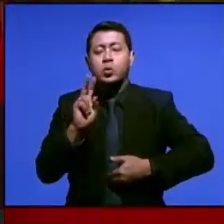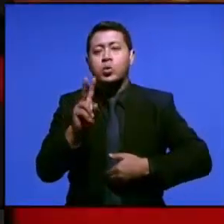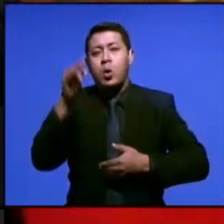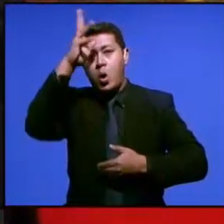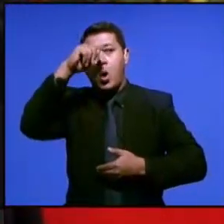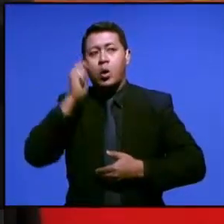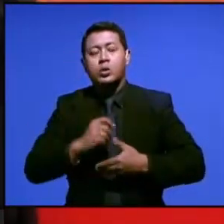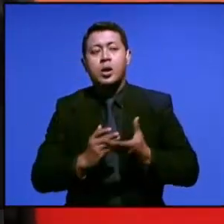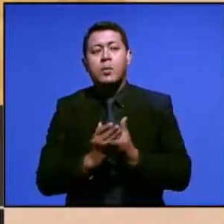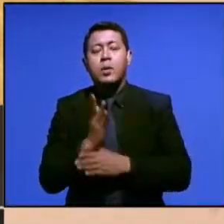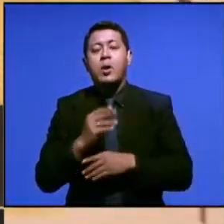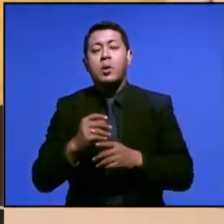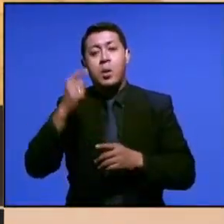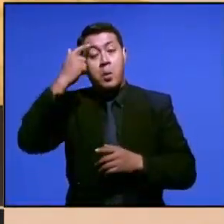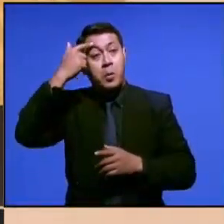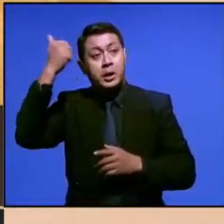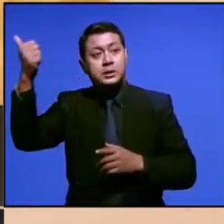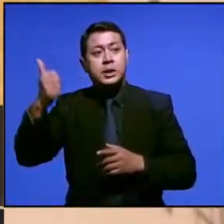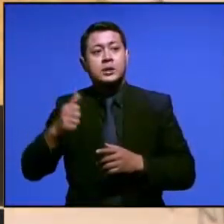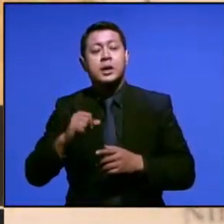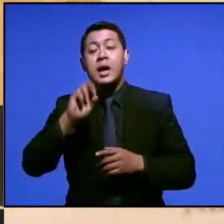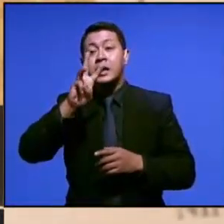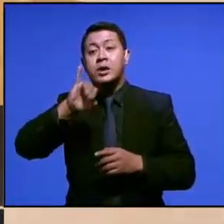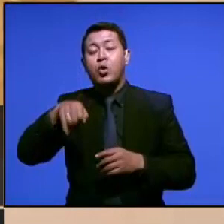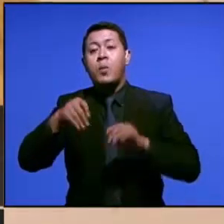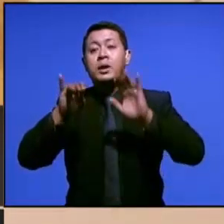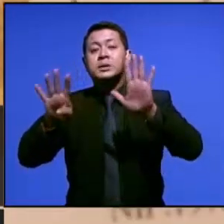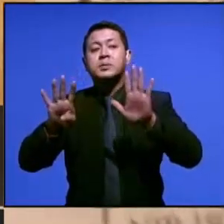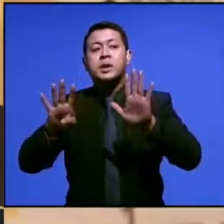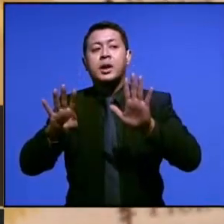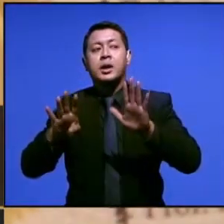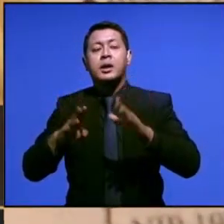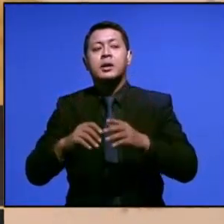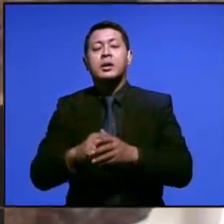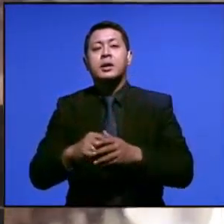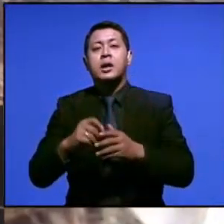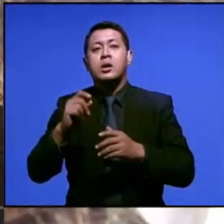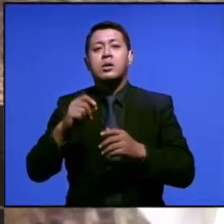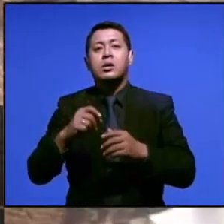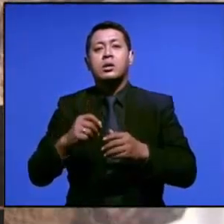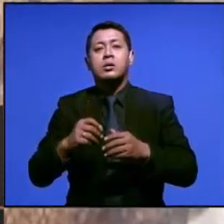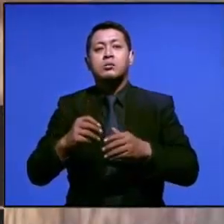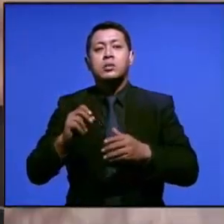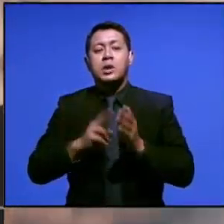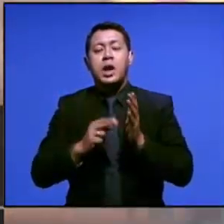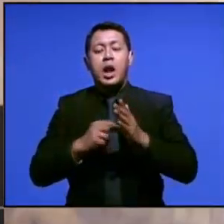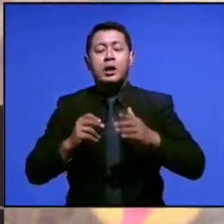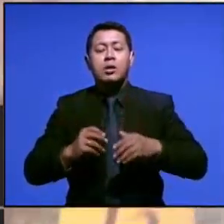tuanya lewat torehan prestasi IPK kelulusan 3,9 dan predikat cum